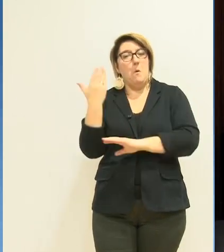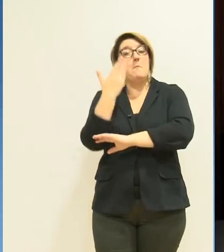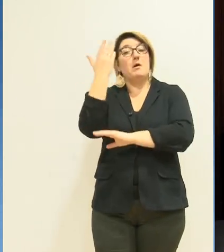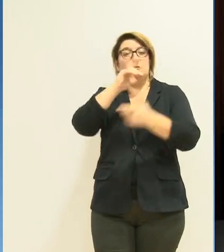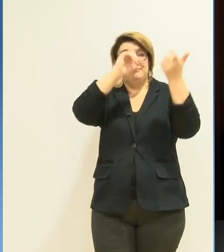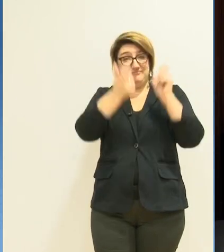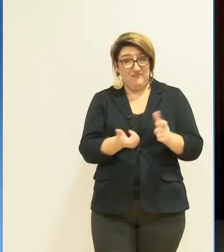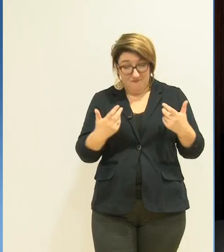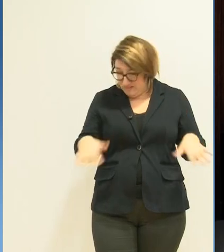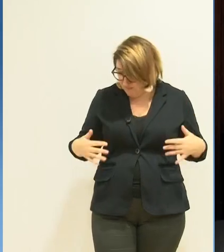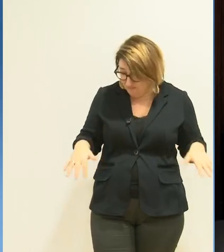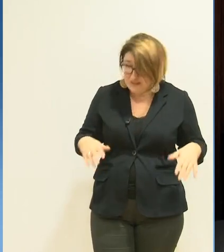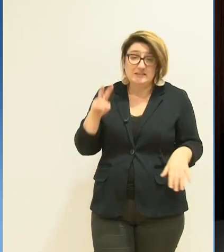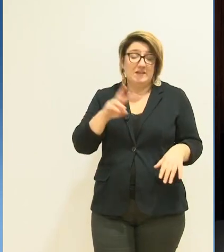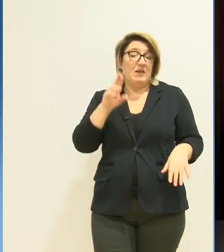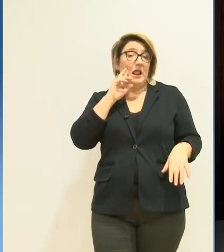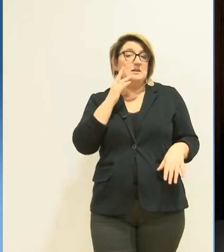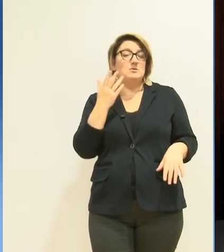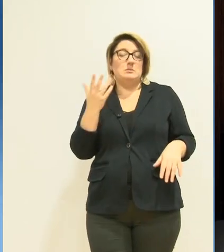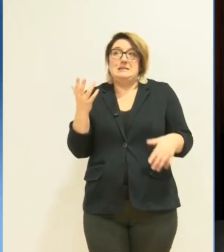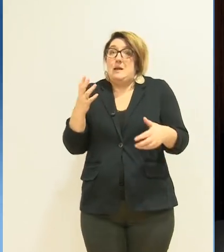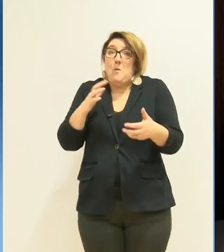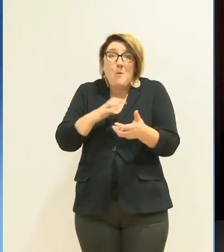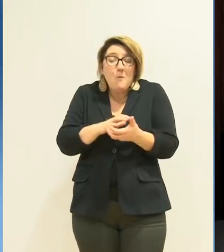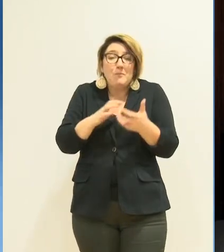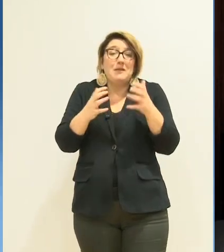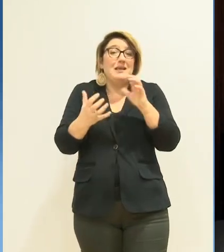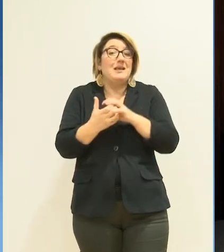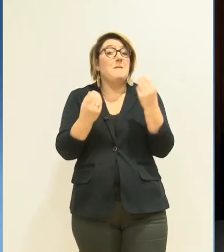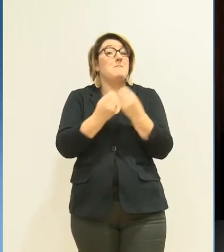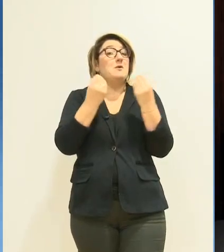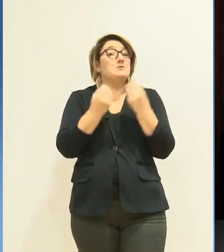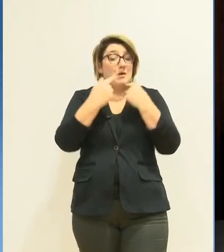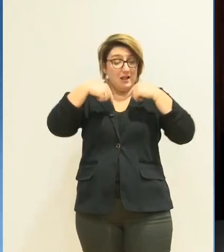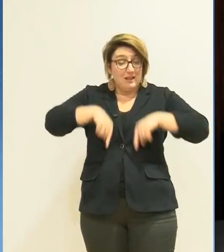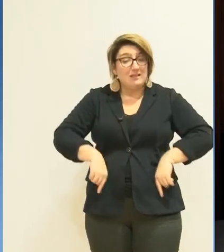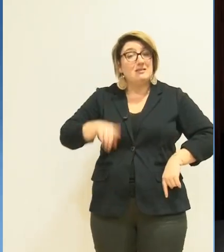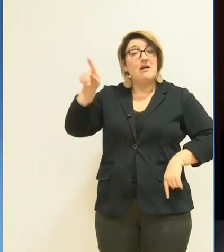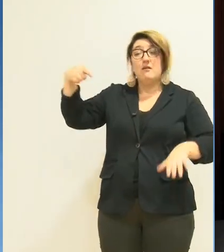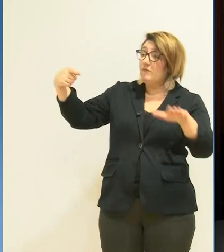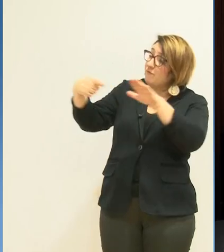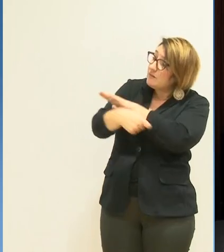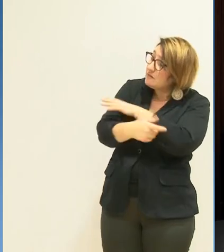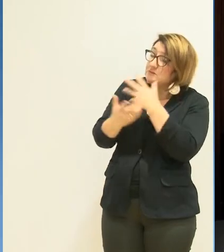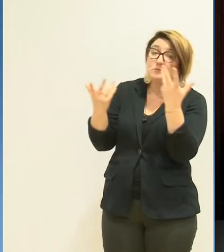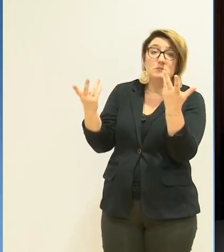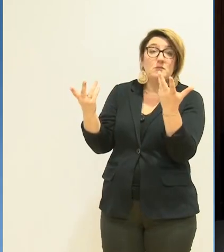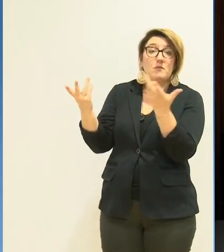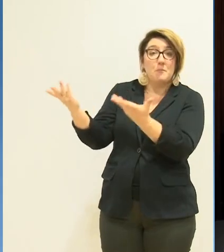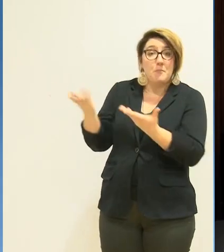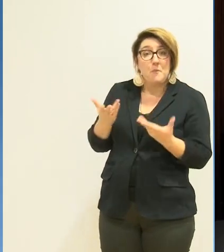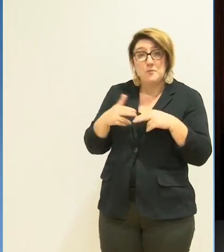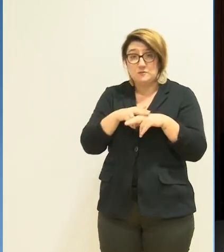c'est extrêmement complexe et malheureusement l'état ne nous a pas trouvé de financement aussi